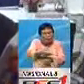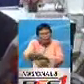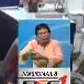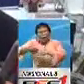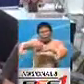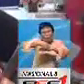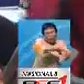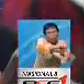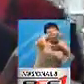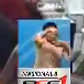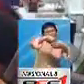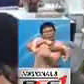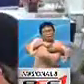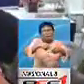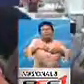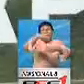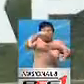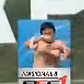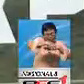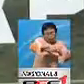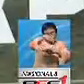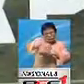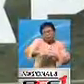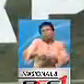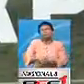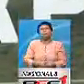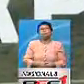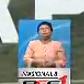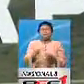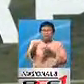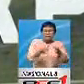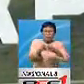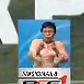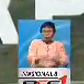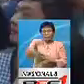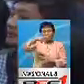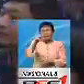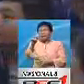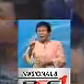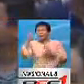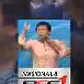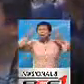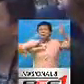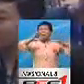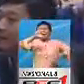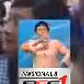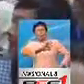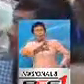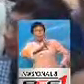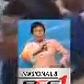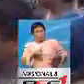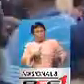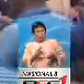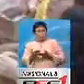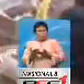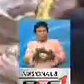di dimasuk dalam platform ini ya jelasnya Usahawan PKS tempatan harus memanfaatkan sepenuhnya peluang